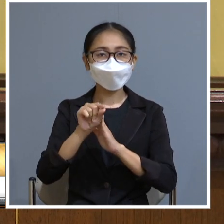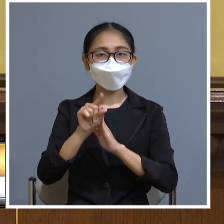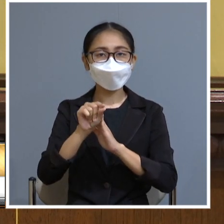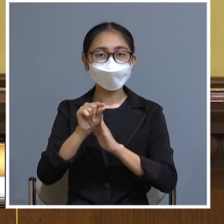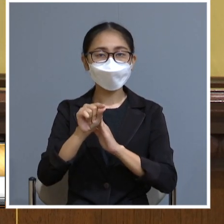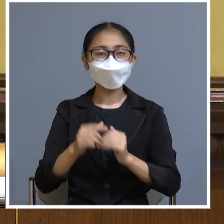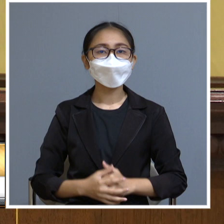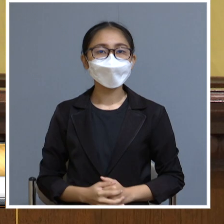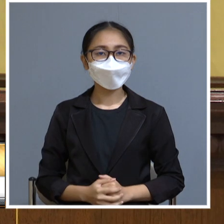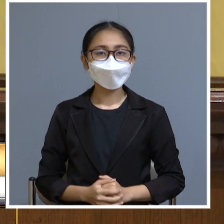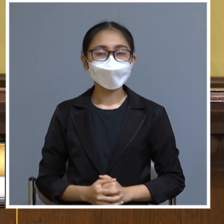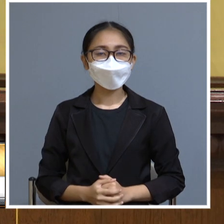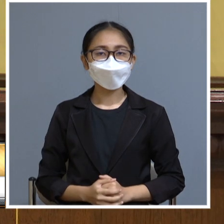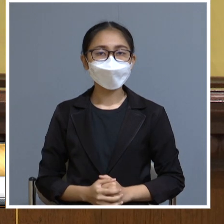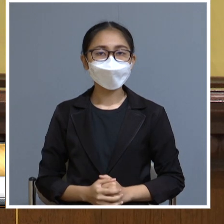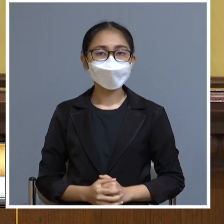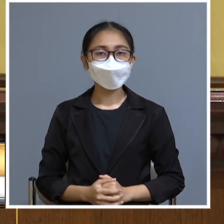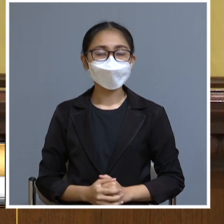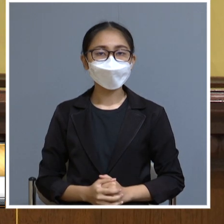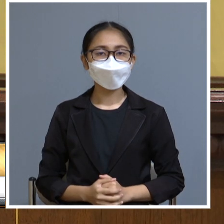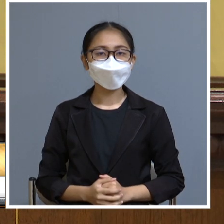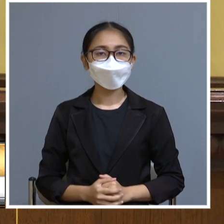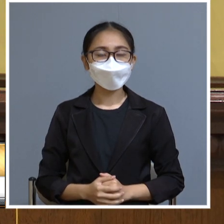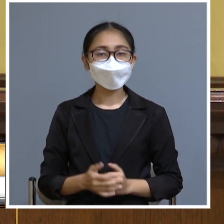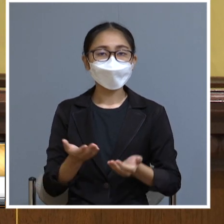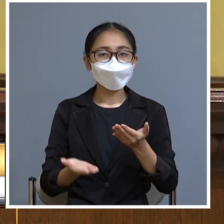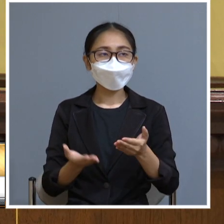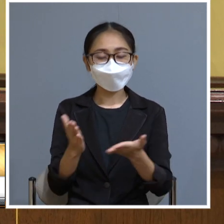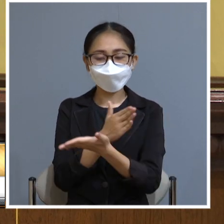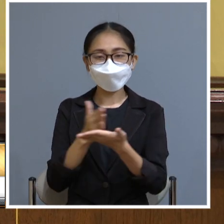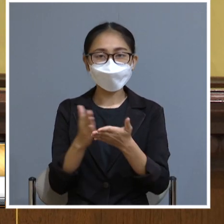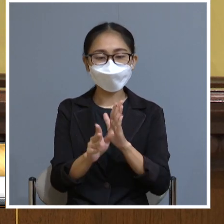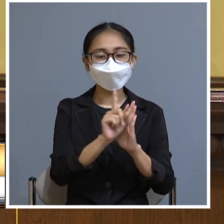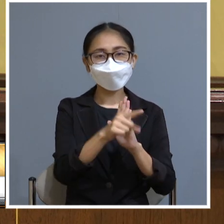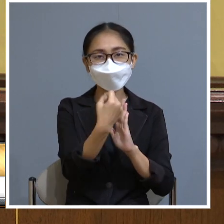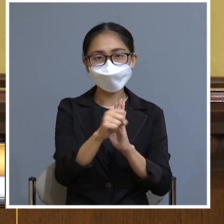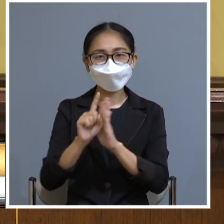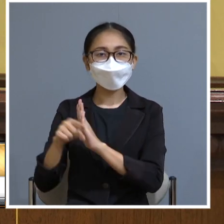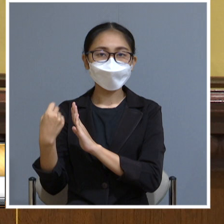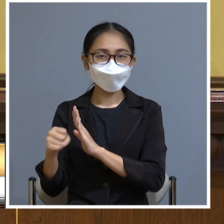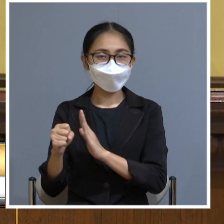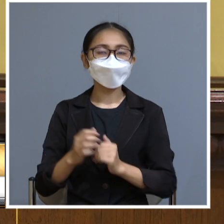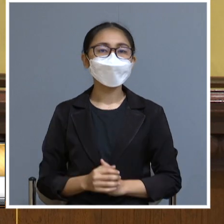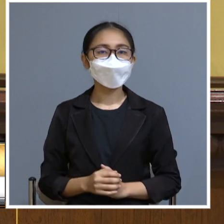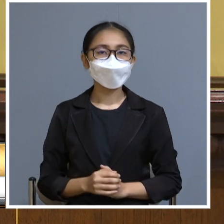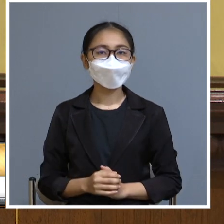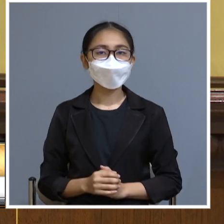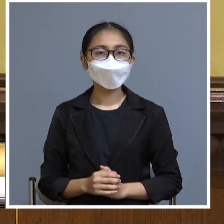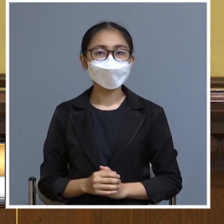ใช้ความสามารถของท่านผู้ถามและผู้ตอบวาแต่ละท่าน แ่งกัไปถานละ 10 นาทีนะครัขอเชิน